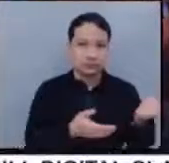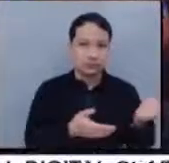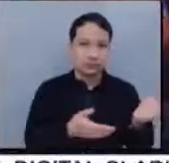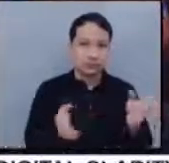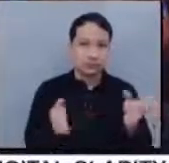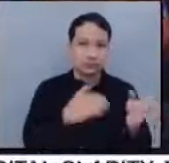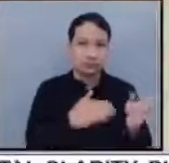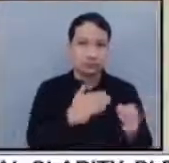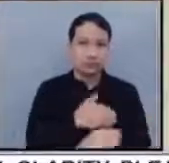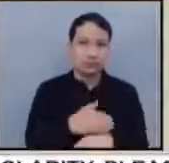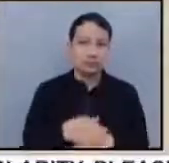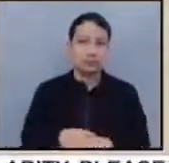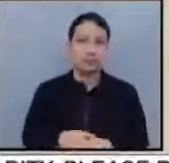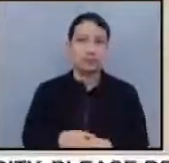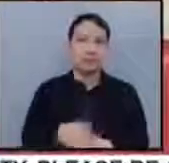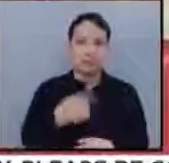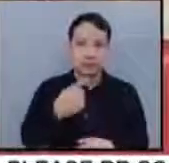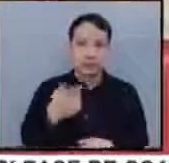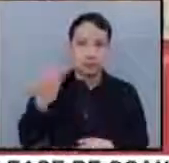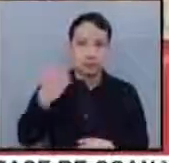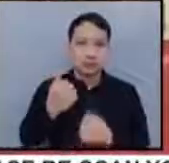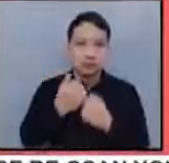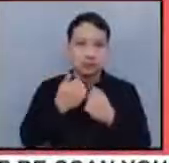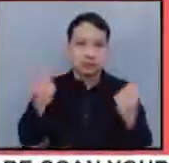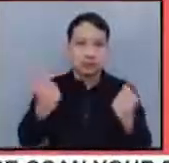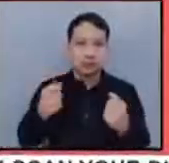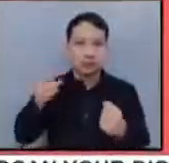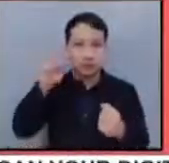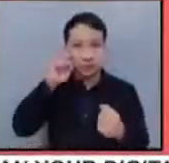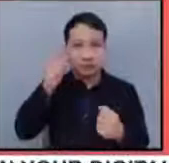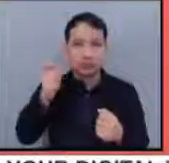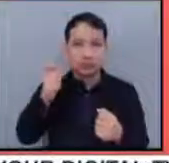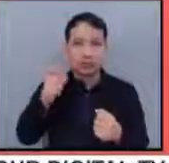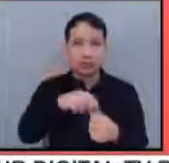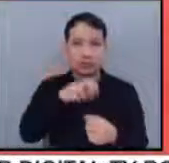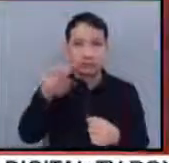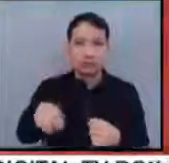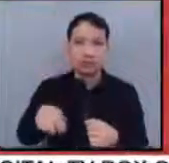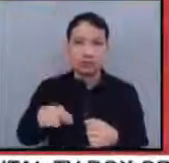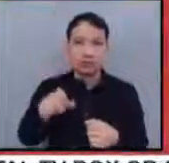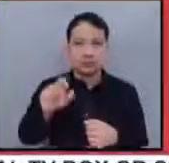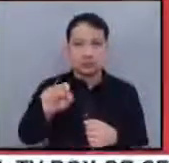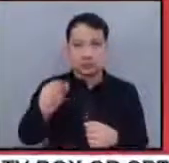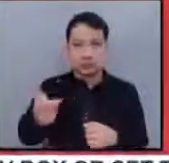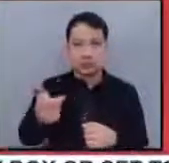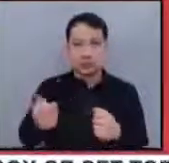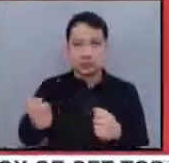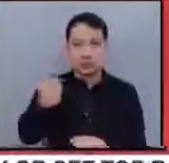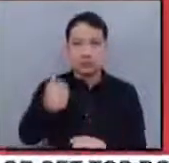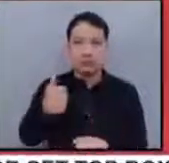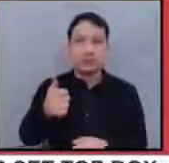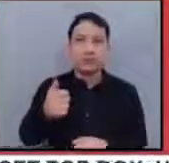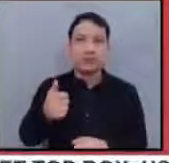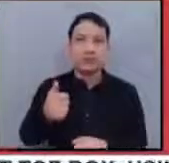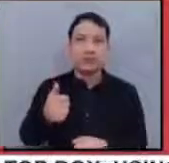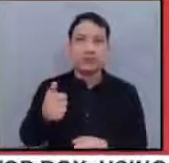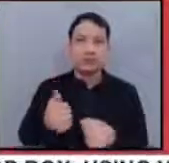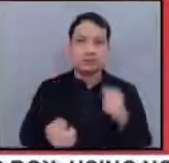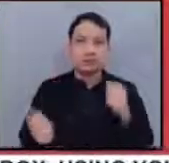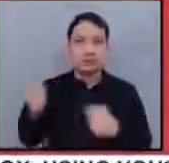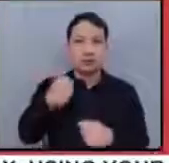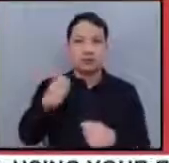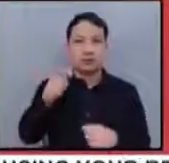magpahinga. Samantala, inanunsyo naman ni Xi na muli siyang iniluklok bilang Secretary General. Ang pagkakatalaga ni Xi bilang